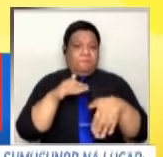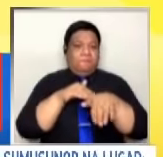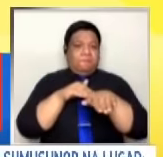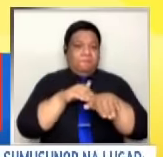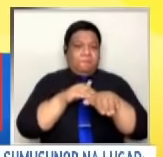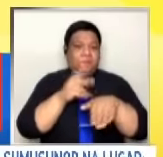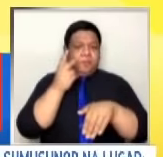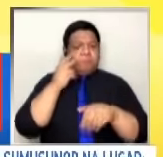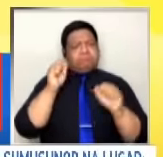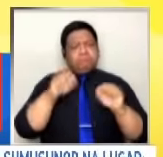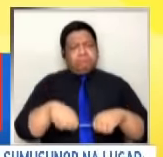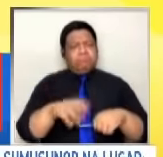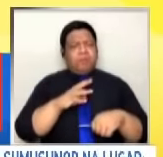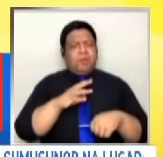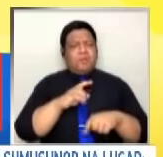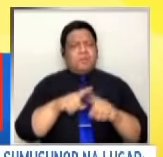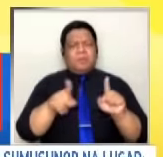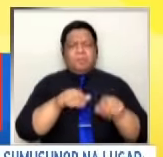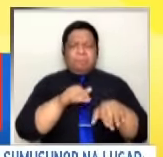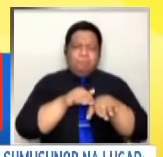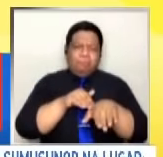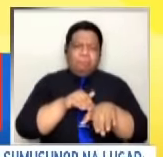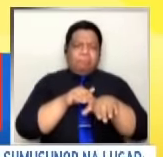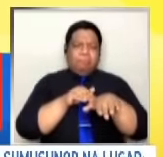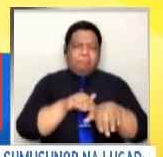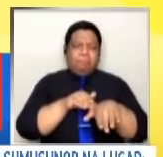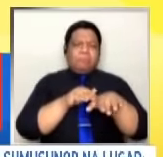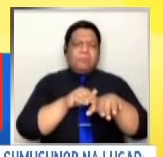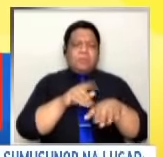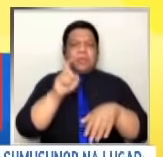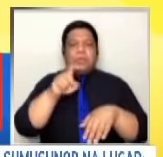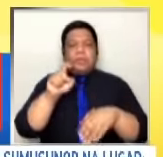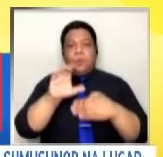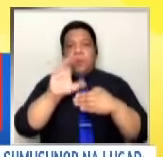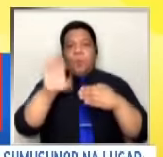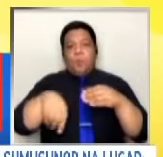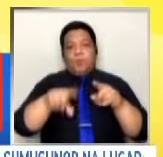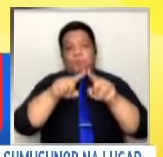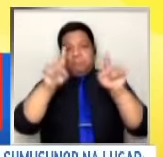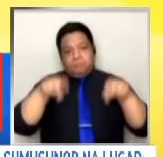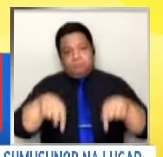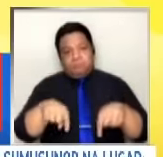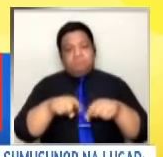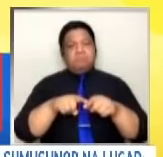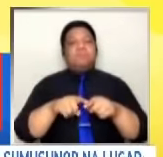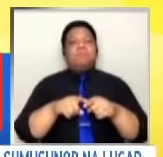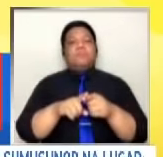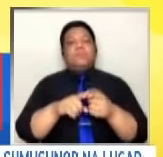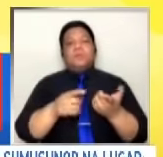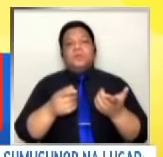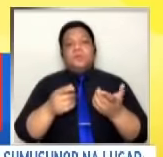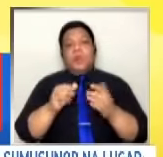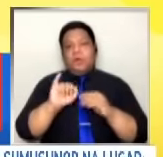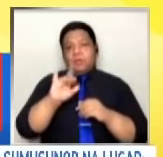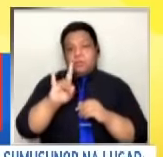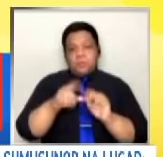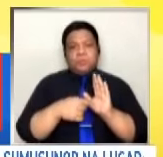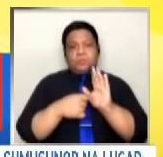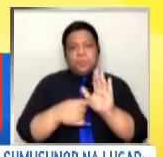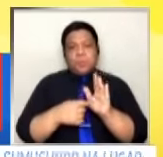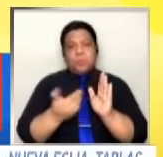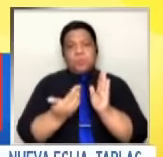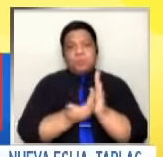naman, medyo mabagal lang pero kailangan lang complete ang inyong mga dalang documentation, mga ID sa trabaho,